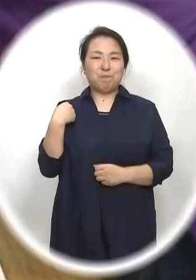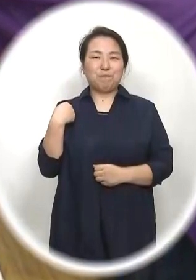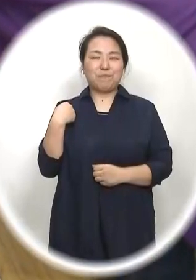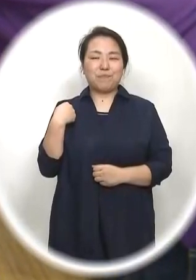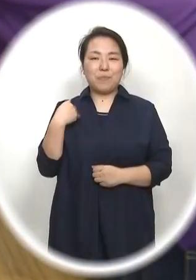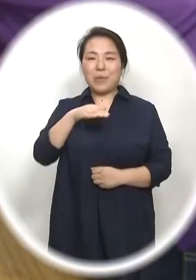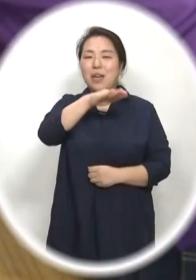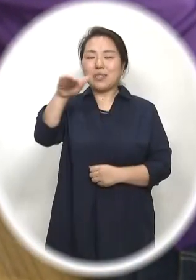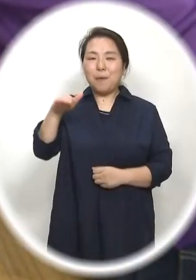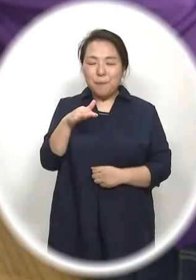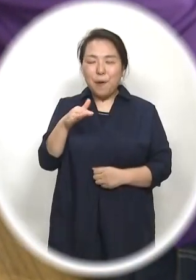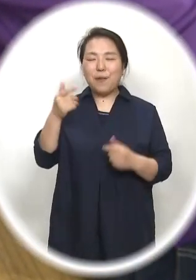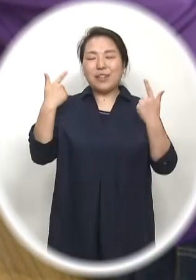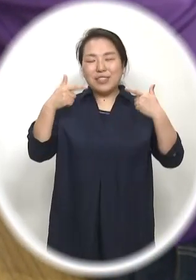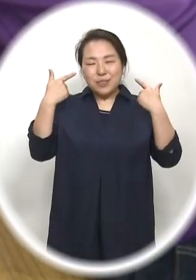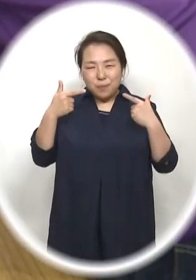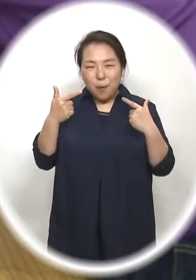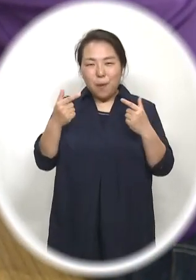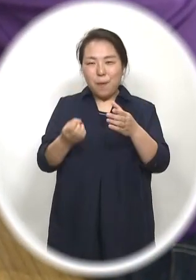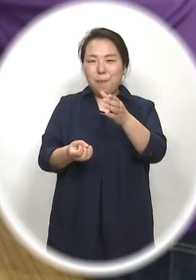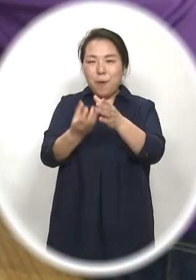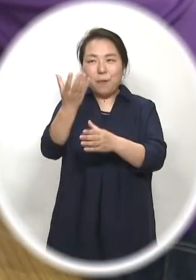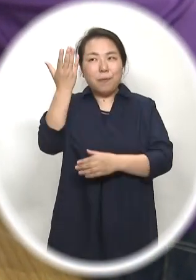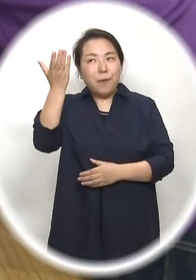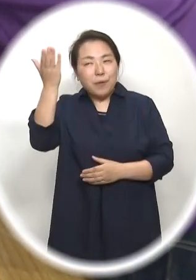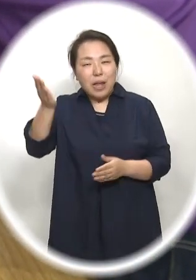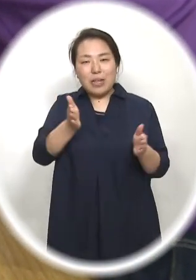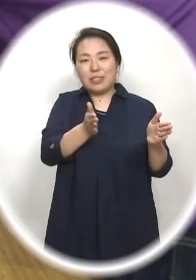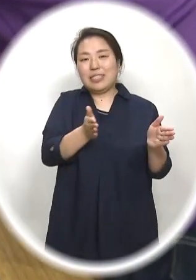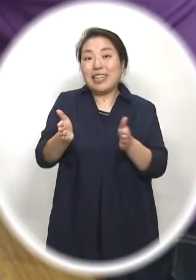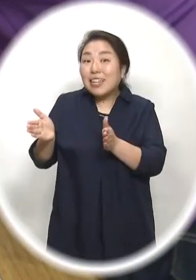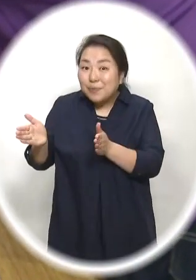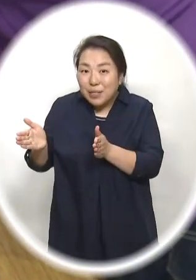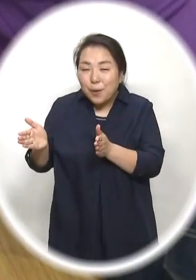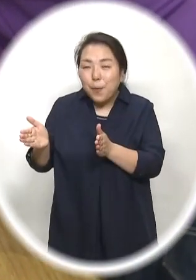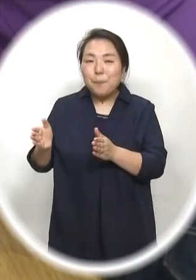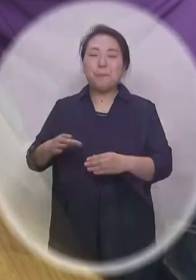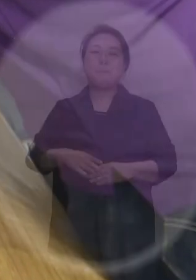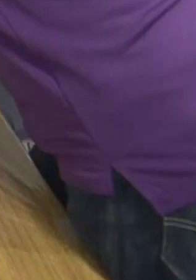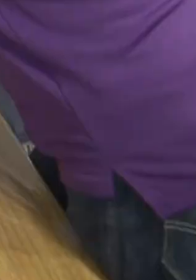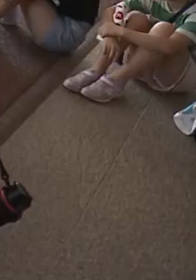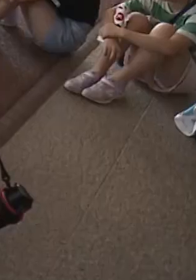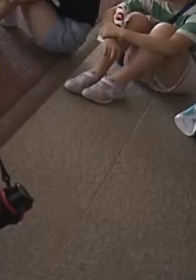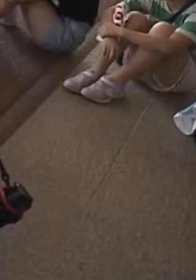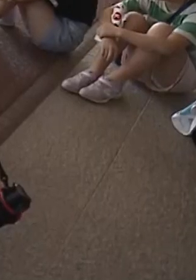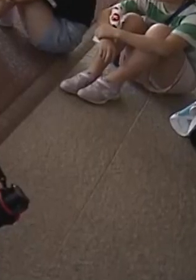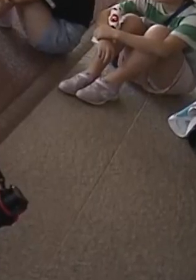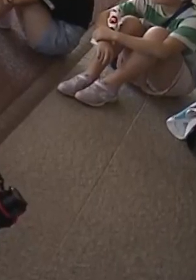皆さんも日頃から災害への備えをしっかりしましょう。